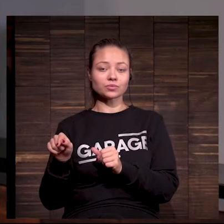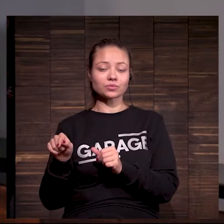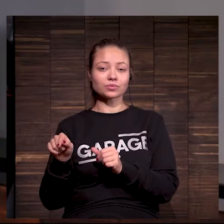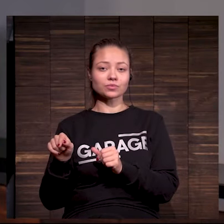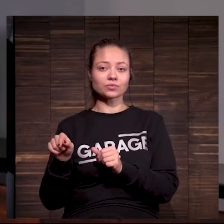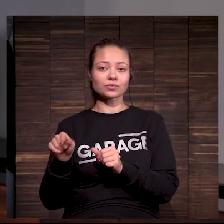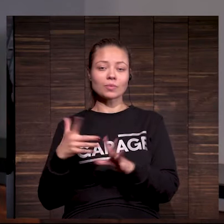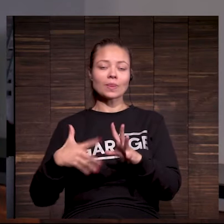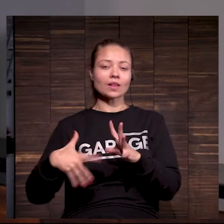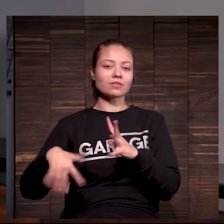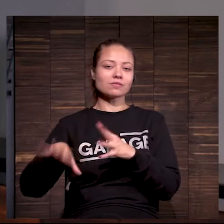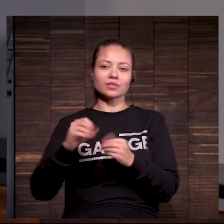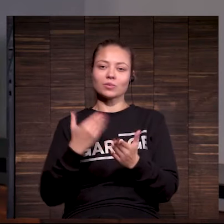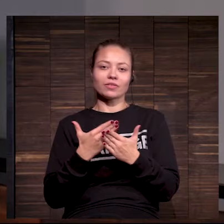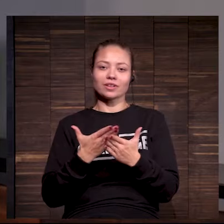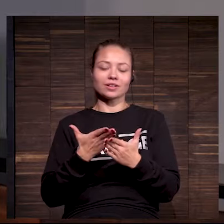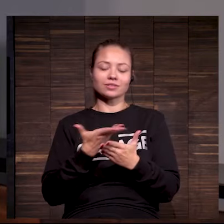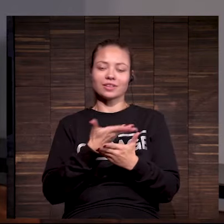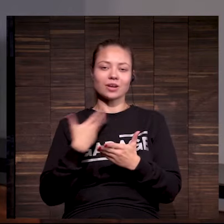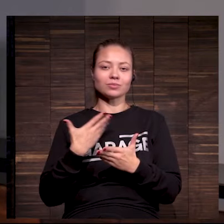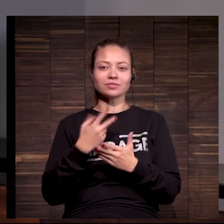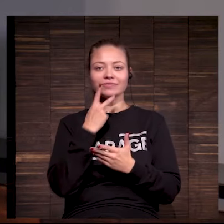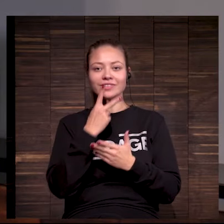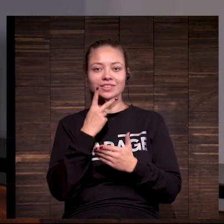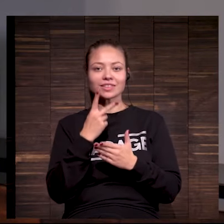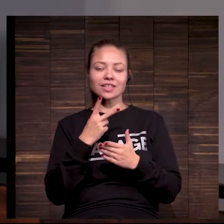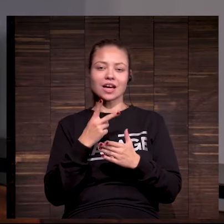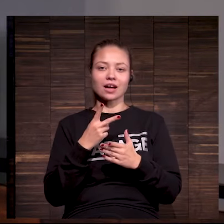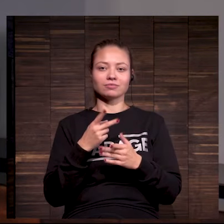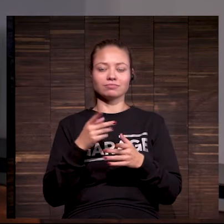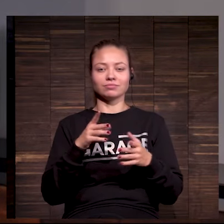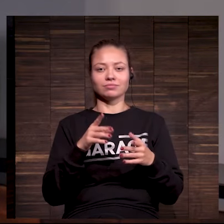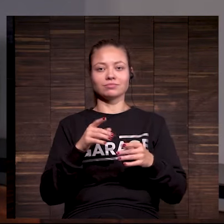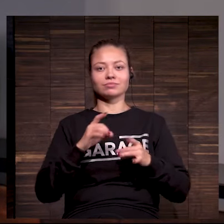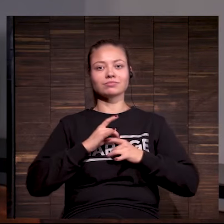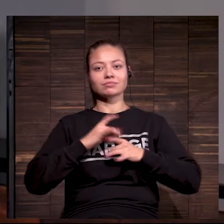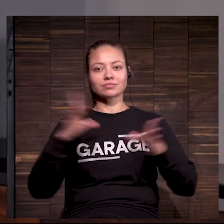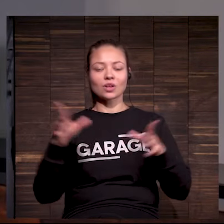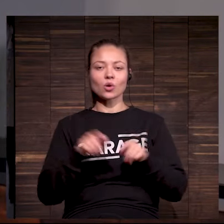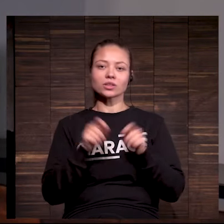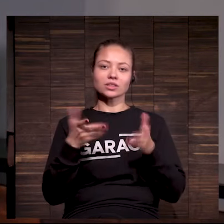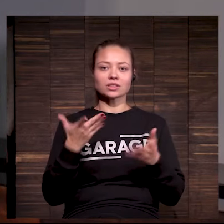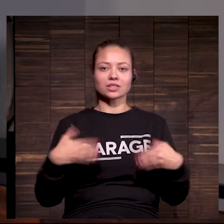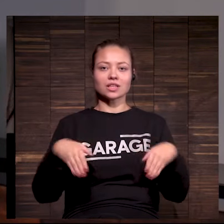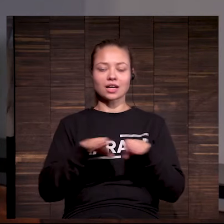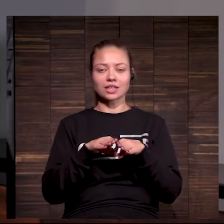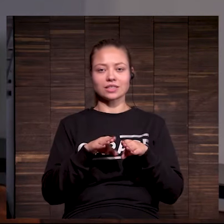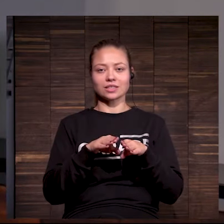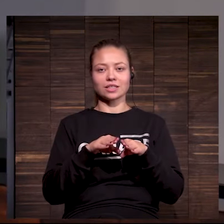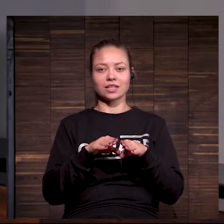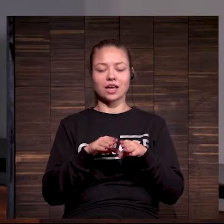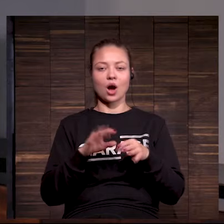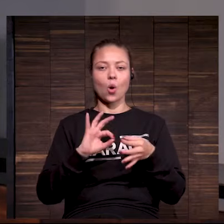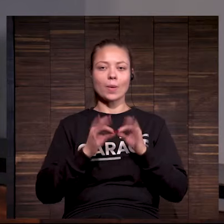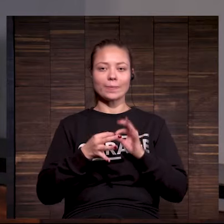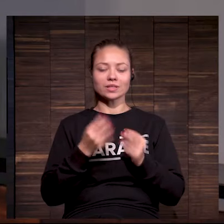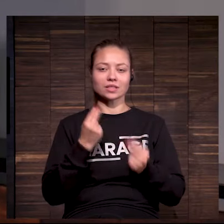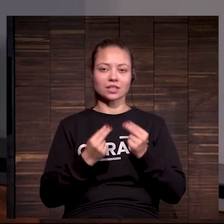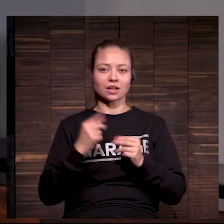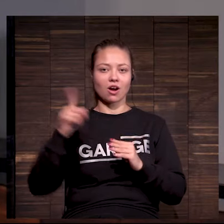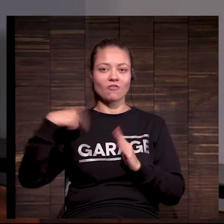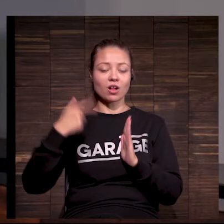всеми наверное нами введенные от церемонии открытия или закрытия олимпийских игр в лондоне также не внося программы hal город